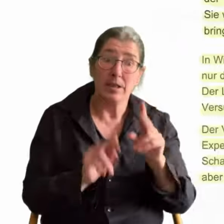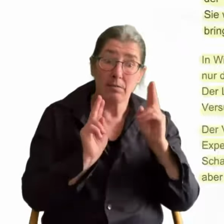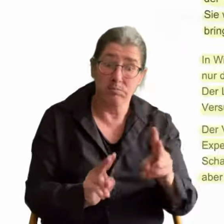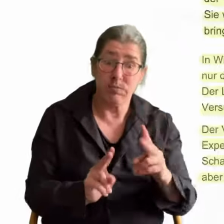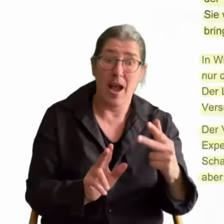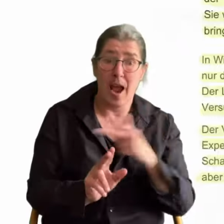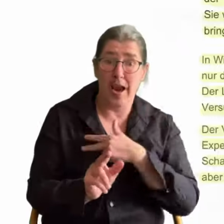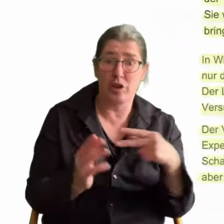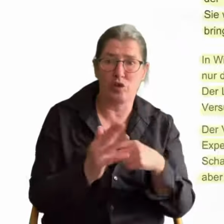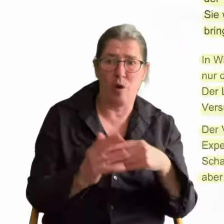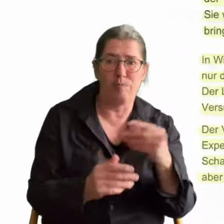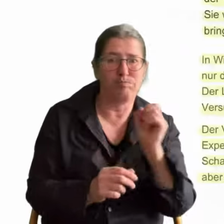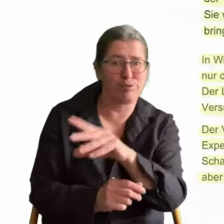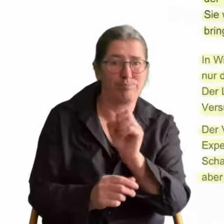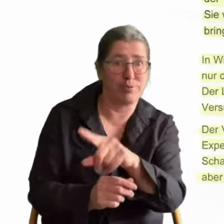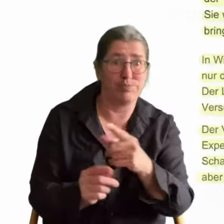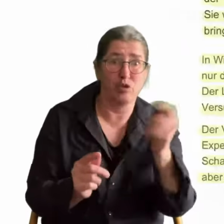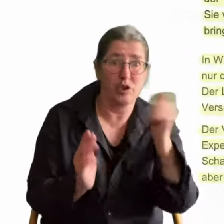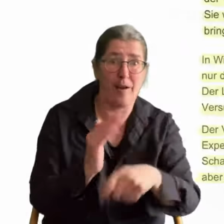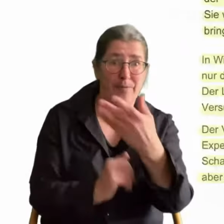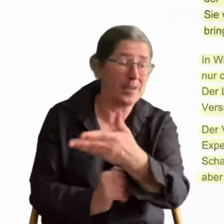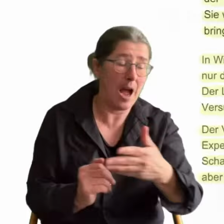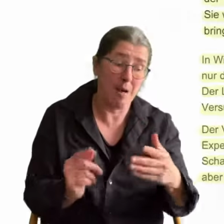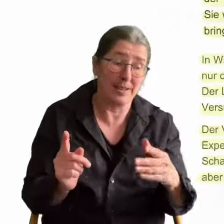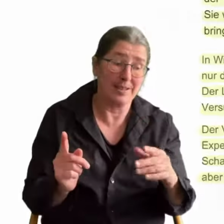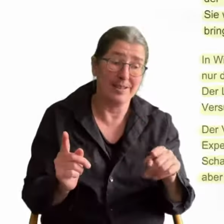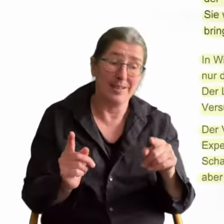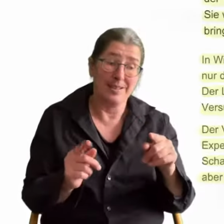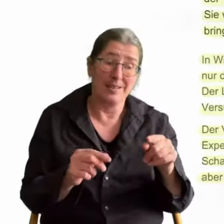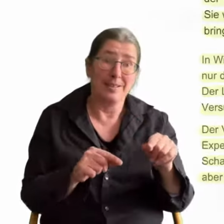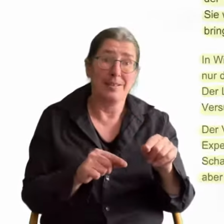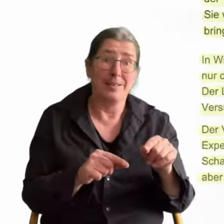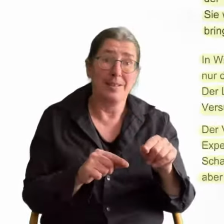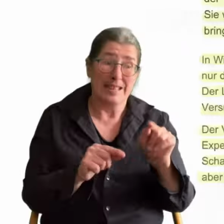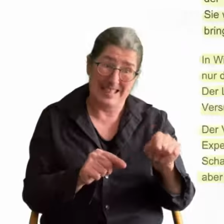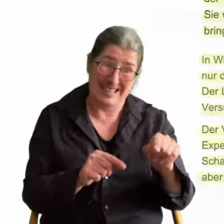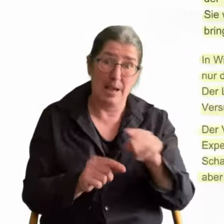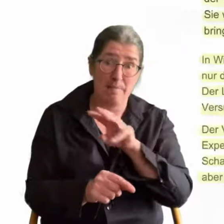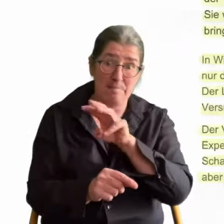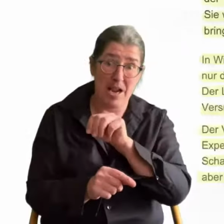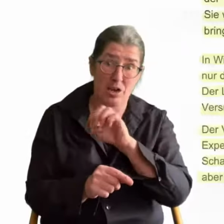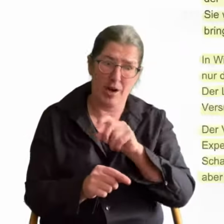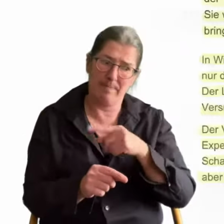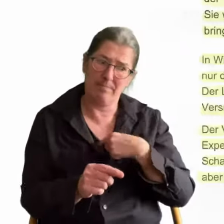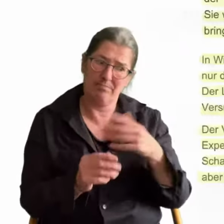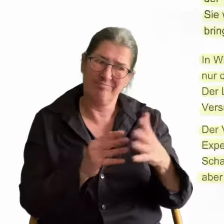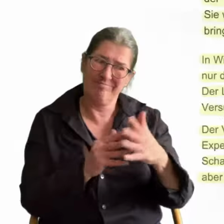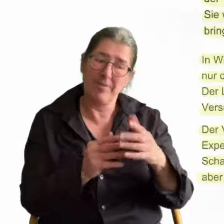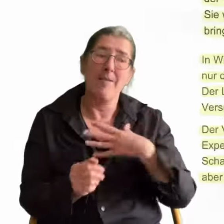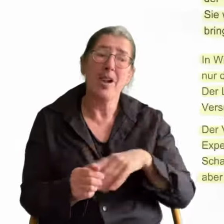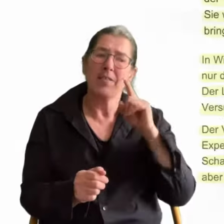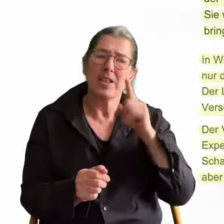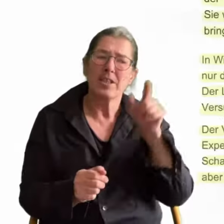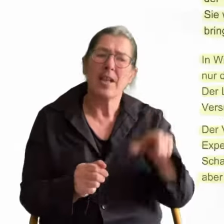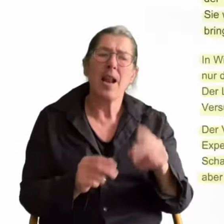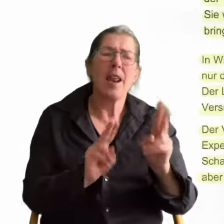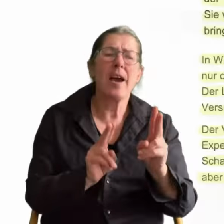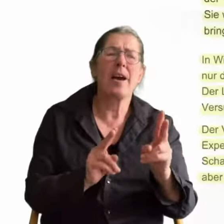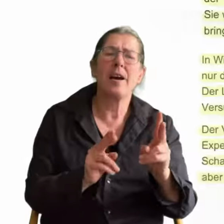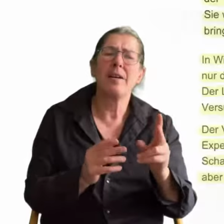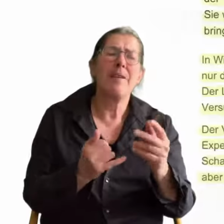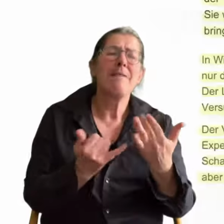wirklich mit stromstößen bestrafen und da wollte der milram wissen wie weit geht der lehrer